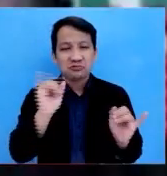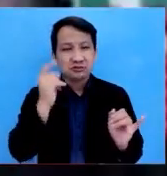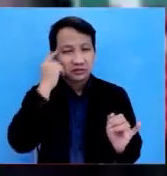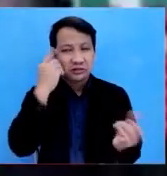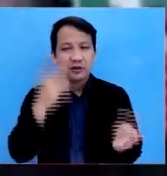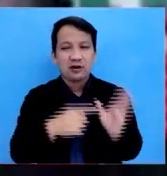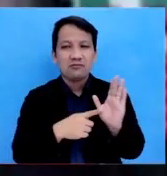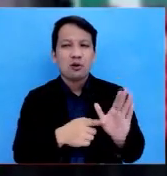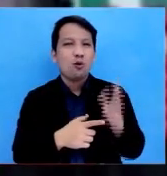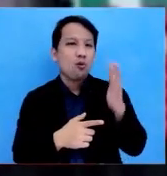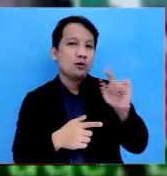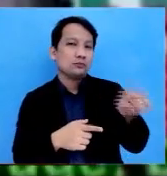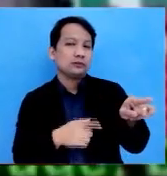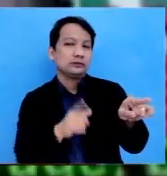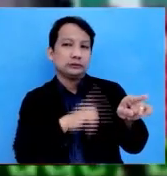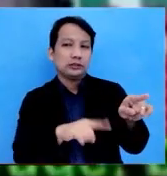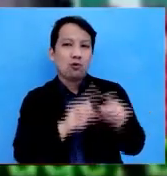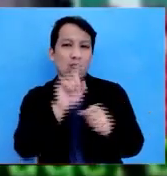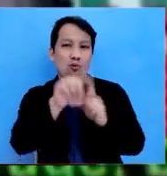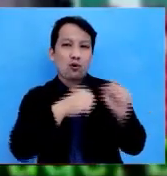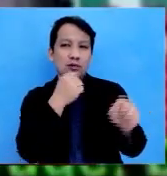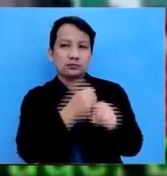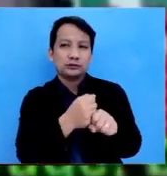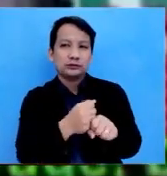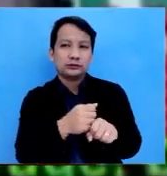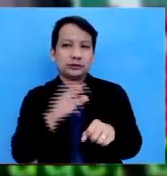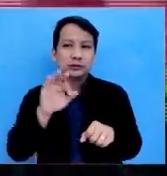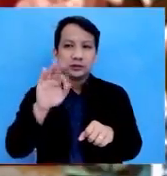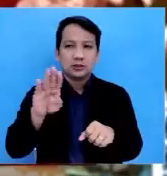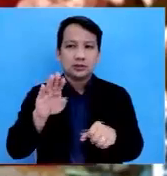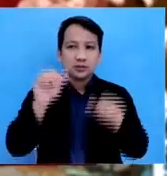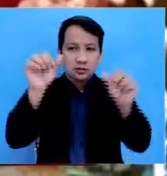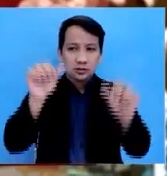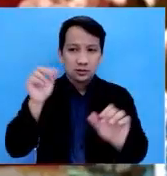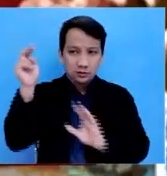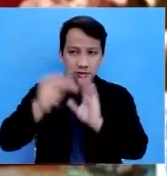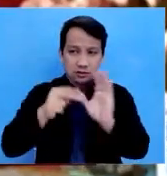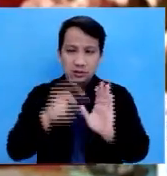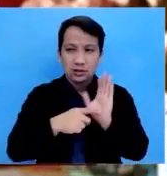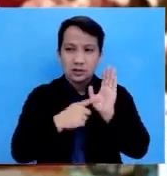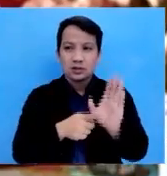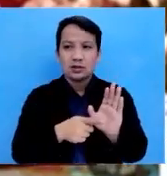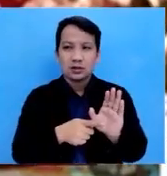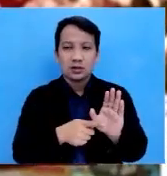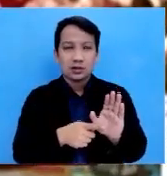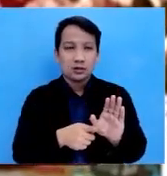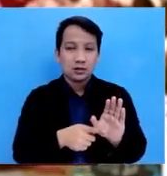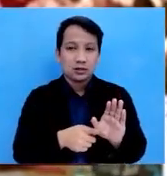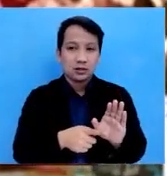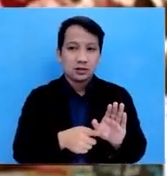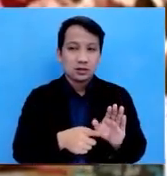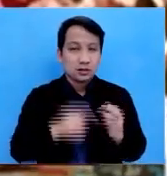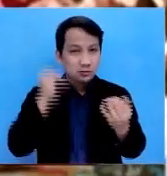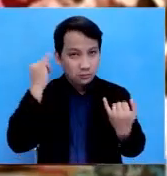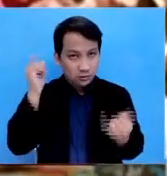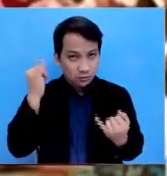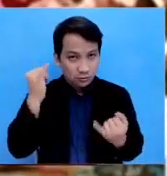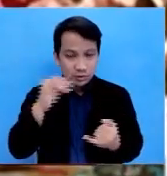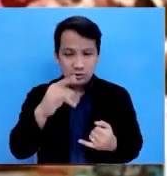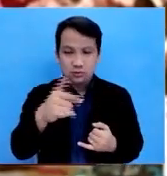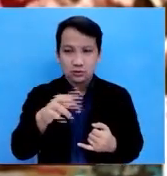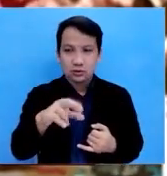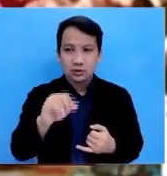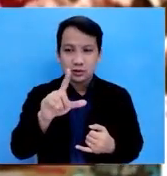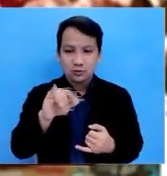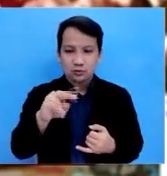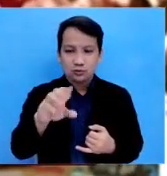kasi, higit isang taon na po nakababad sa Facebook ang video na ito kung saan sinasabi na ang mga katagang igorot, lumad at tumandok ay